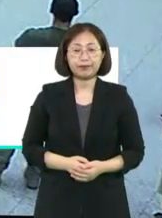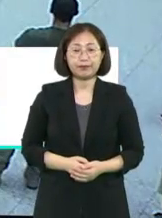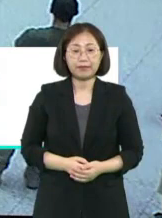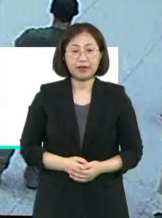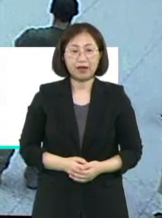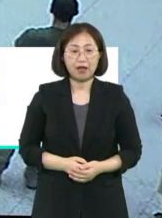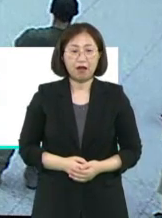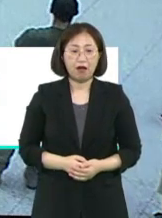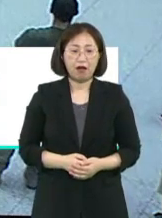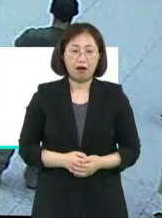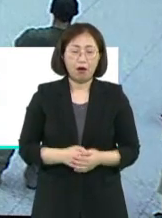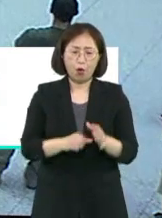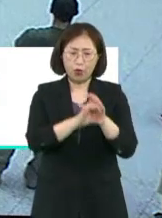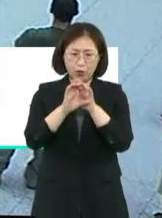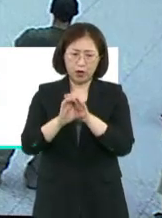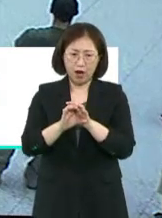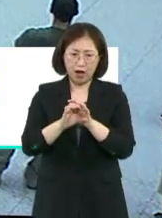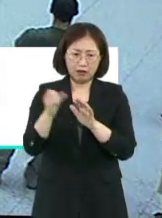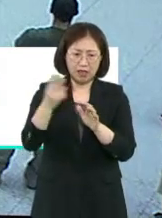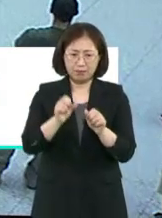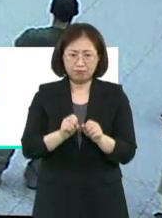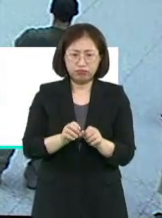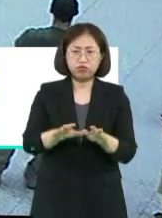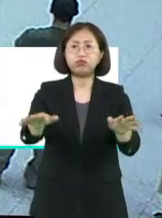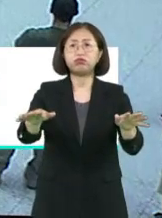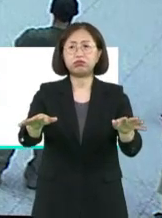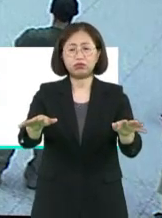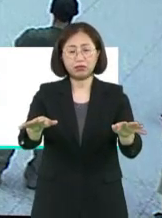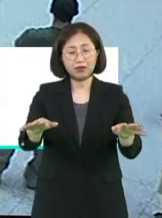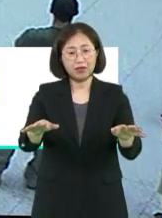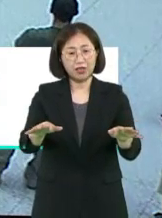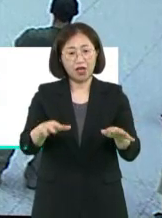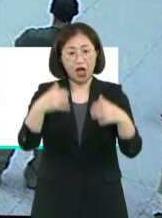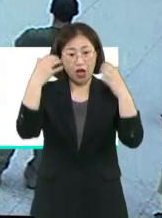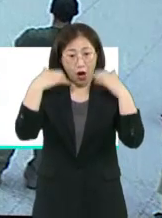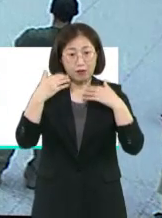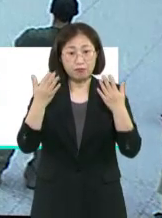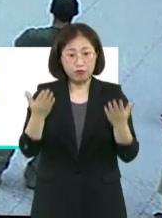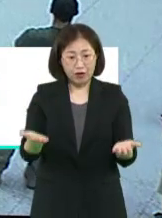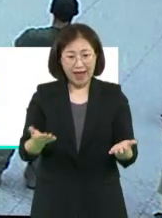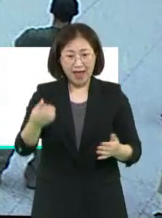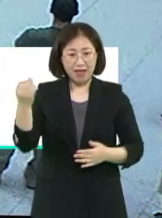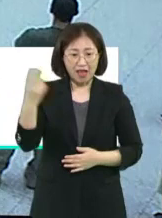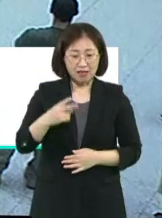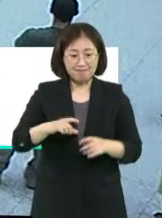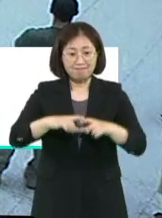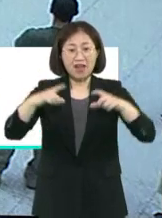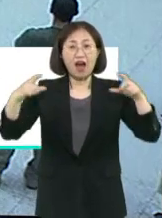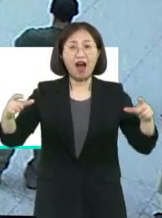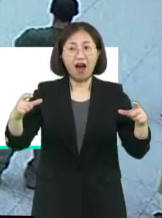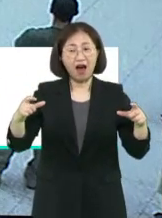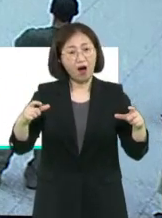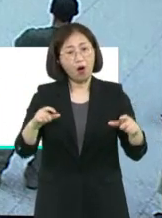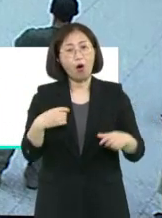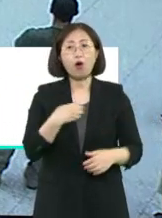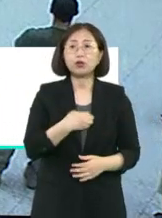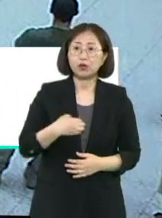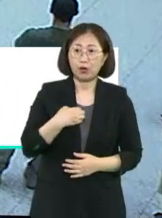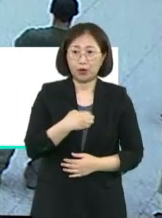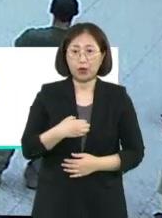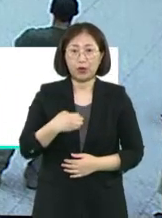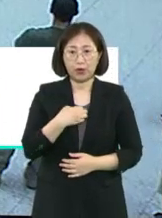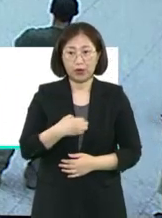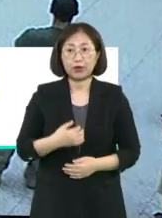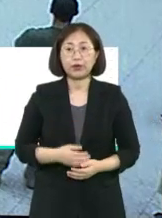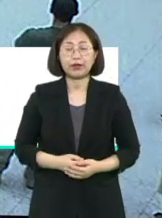네, 이처럼 최근 코로나19 재확산 조짐이 나타나면서 여름 휴가철을 기점으로 다시 대유행이 시작되는 건 아닌지 걱정하는